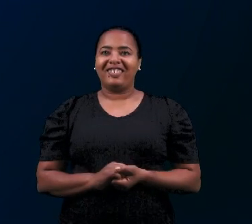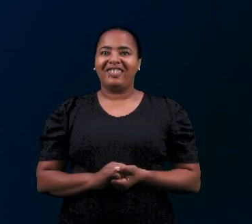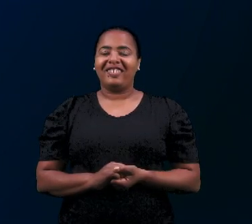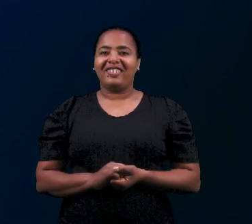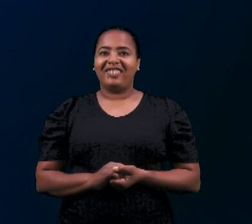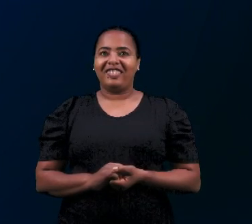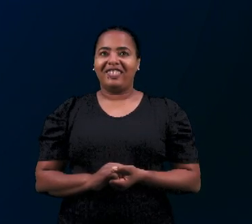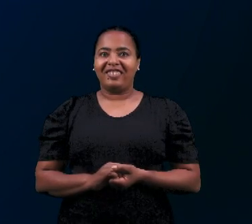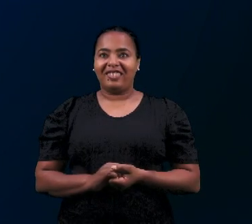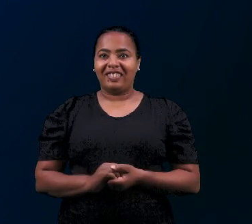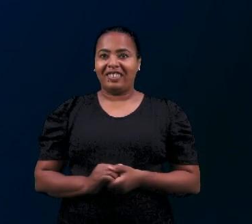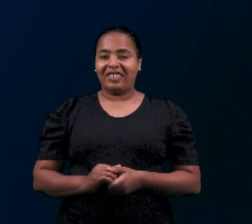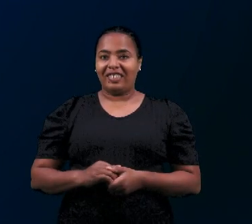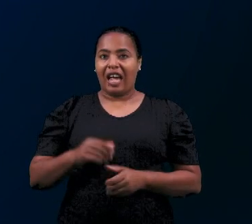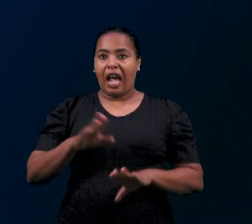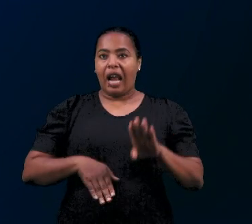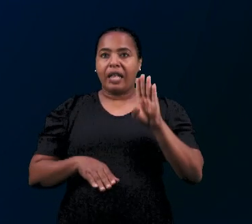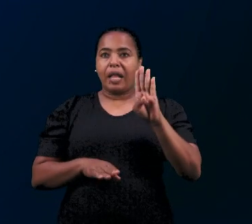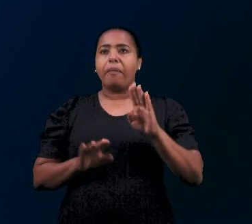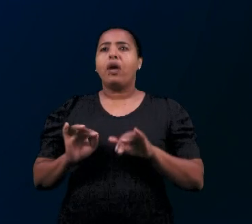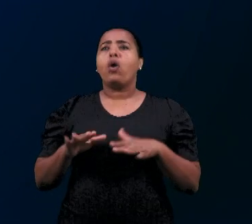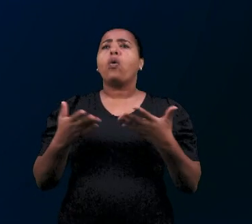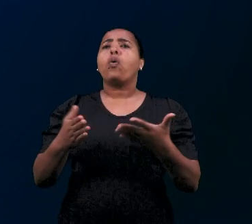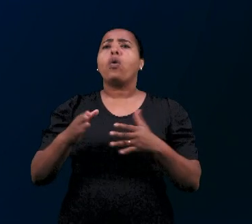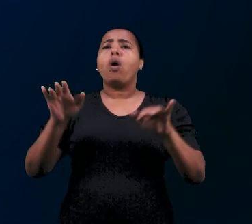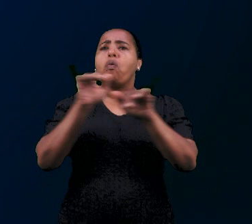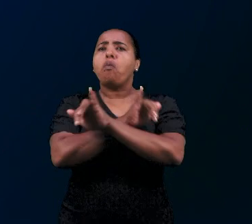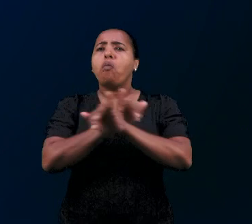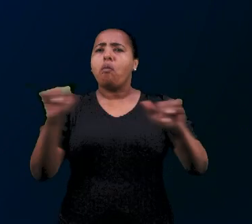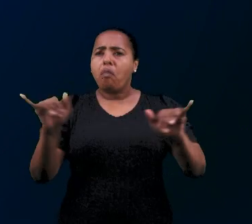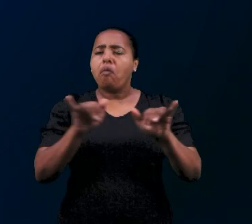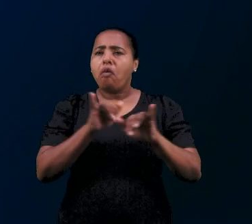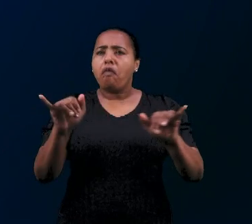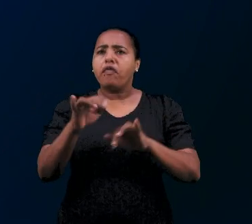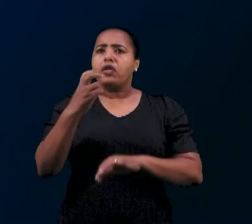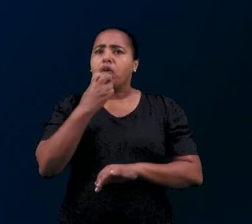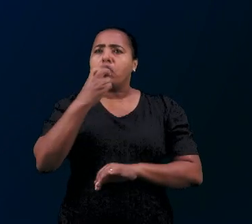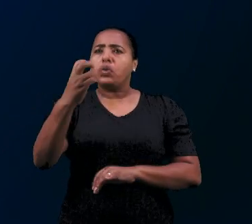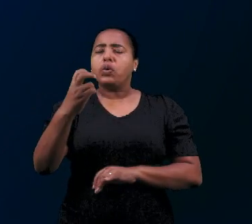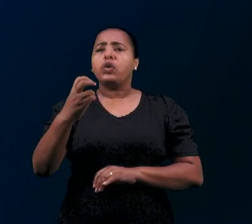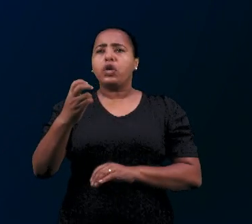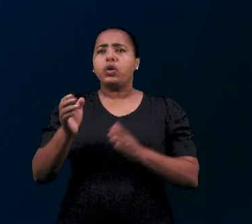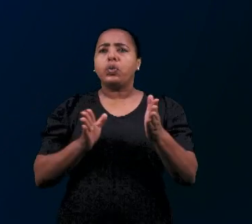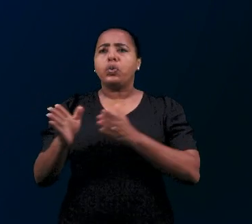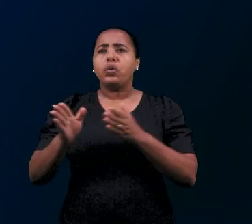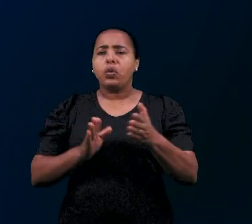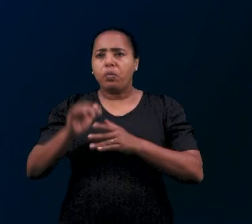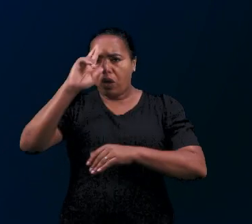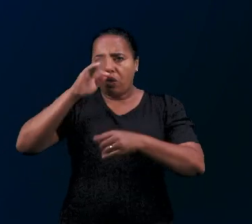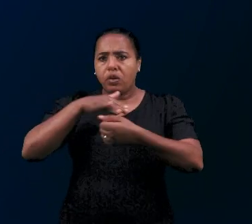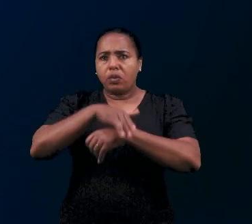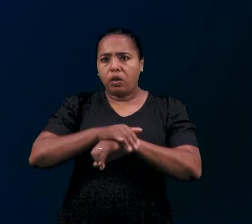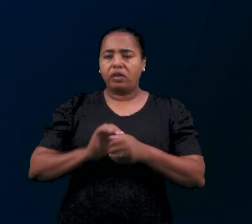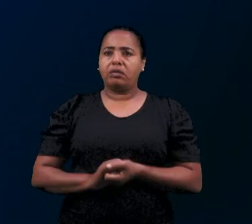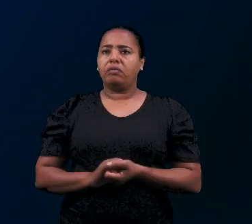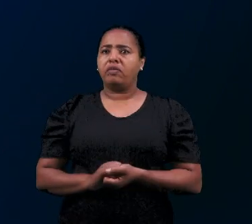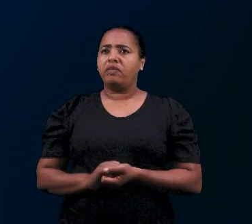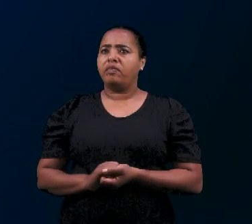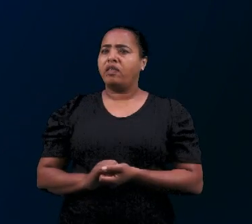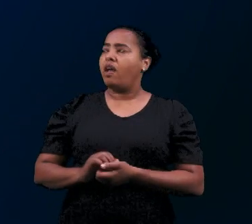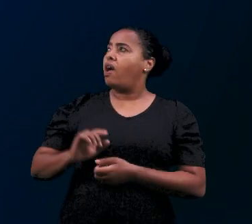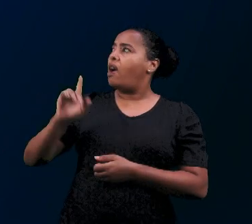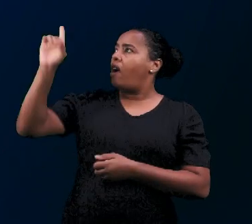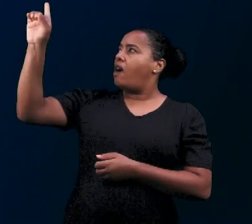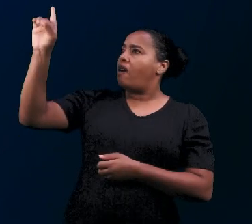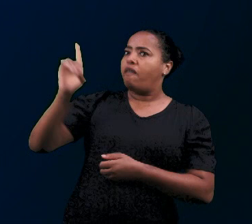est l'avertissement concernant dans le cri de minuit? Voici l'époux. Voici l'époux.